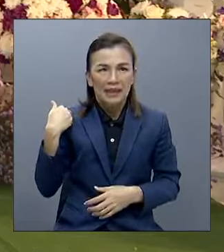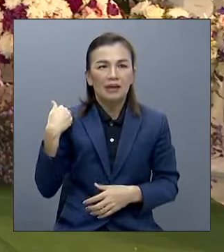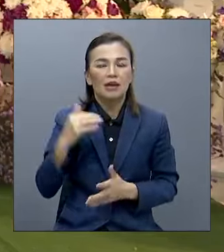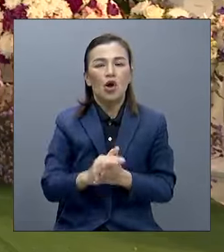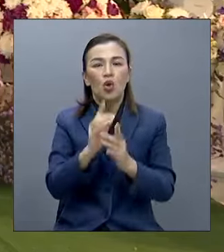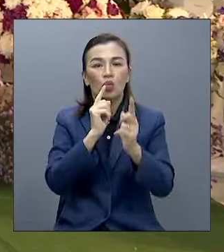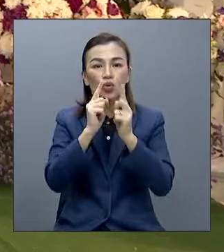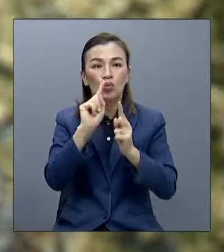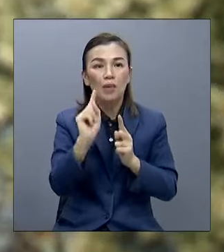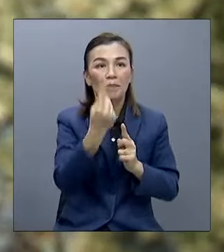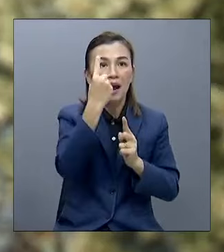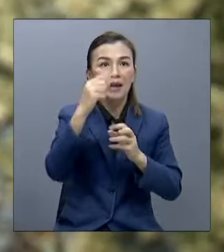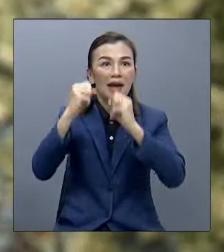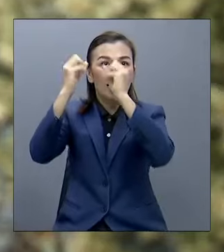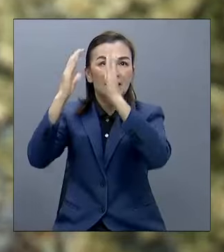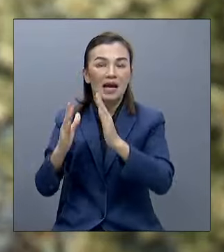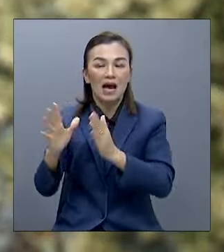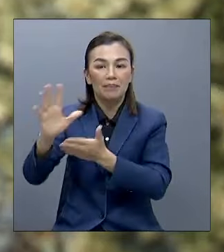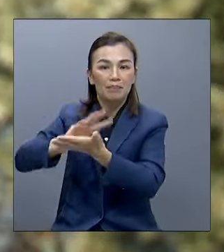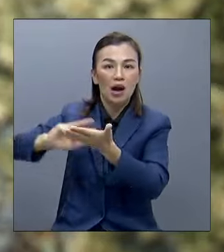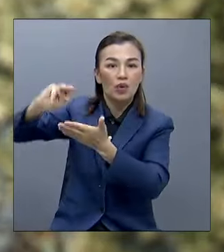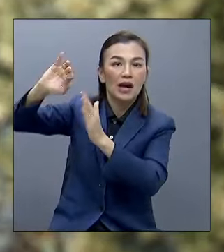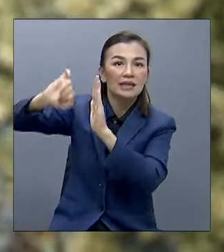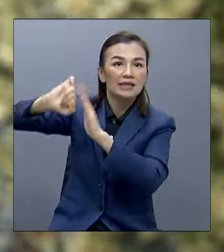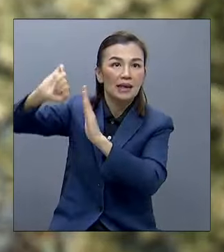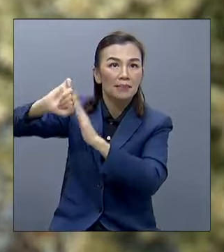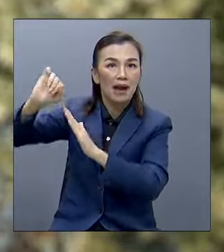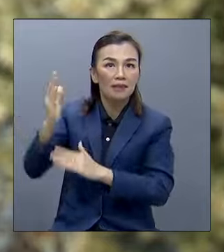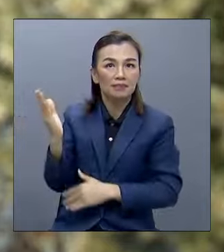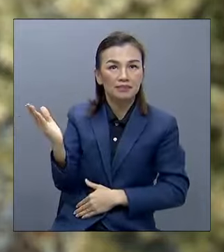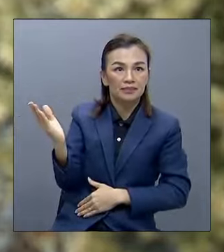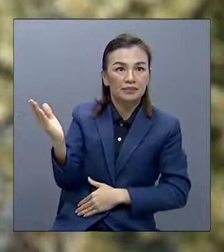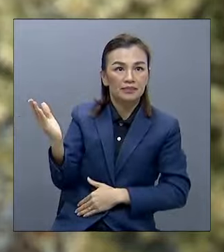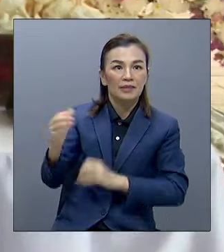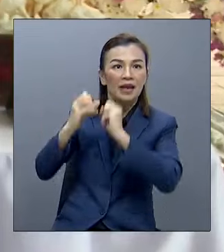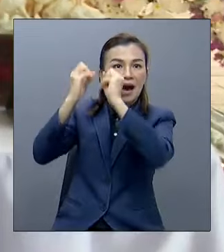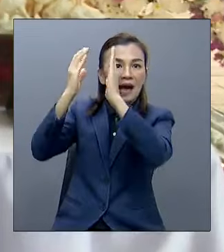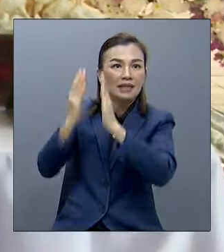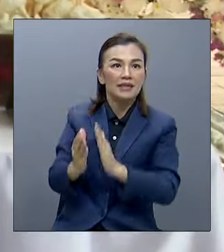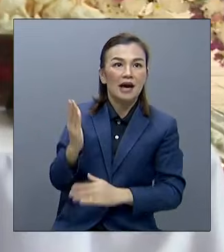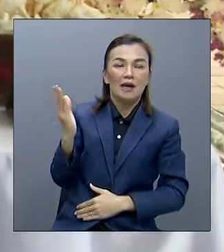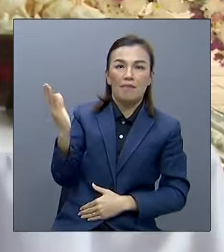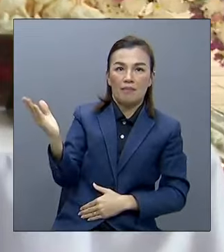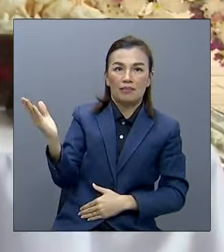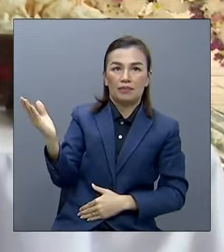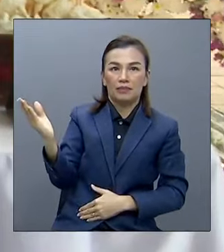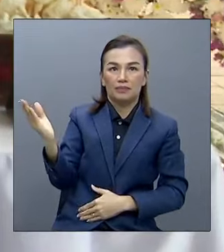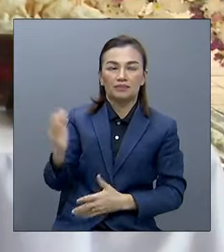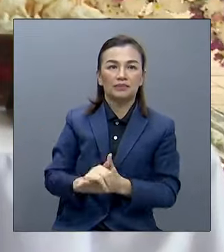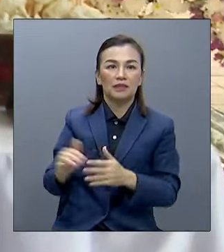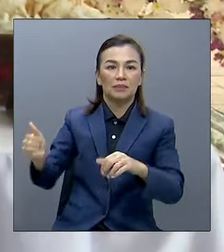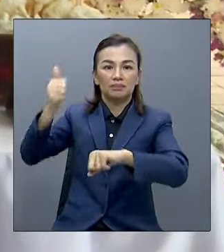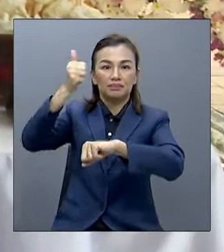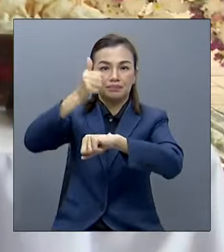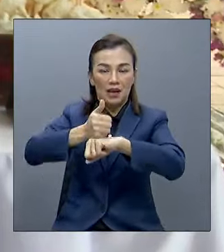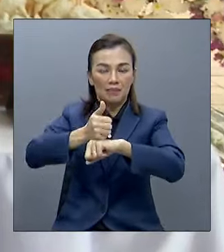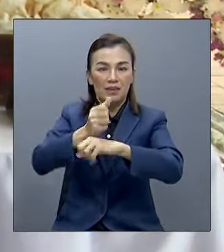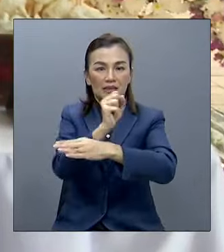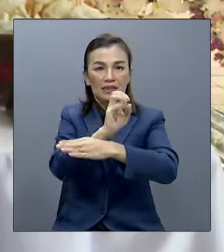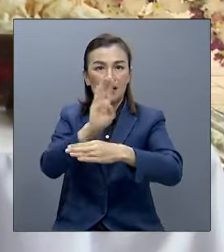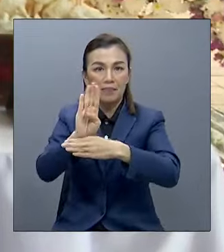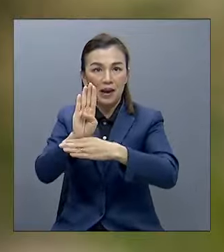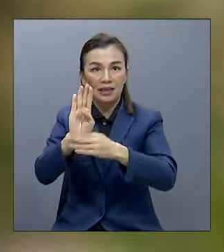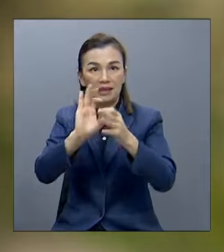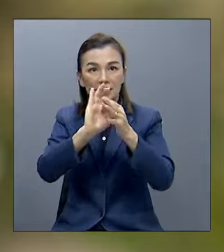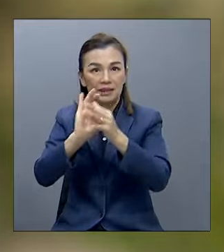จารย์มหาวิทยาลัยเชียงใหม่สูญเสียศาสตราจารย์ระวิวรรณโอฬารรัตมณีท่านเป็นคณบดีคณะสถาปัตยกรรมศาสตร์